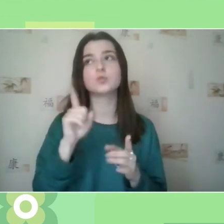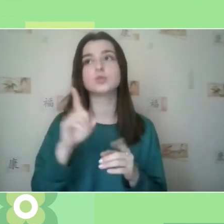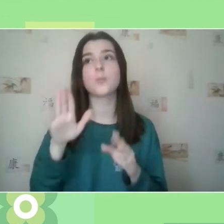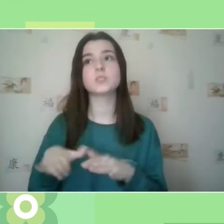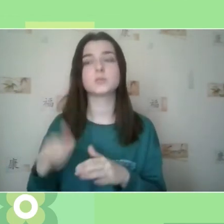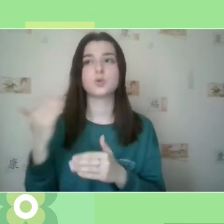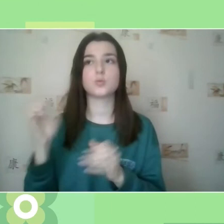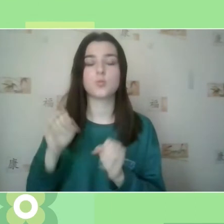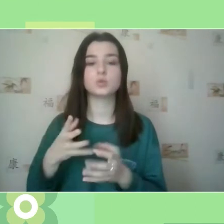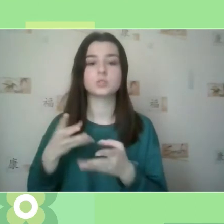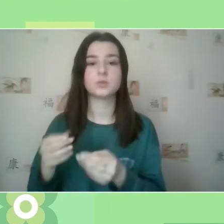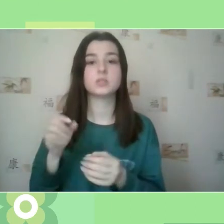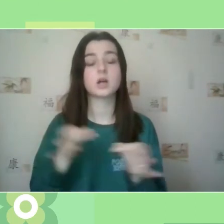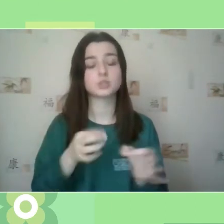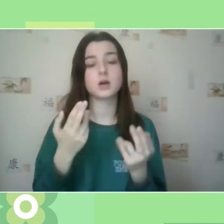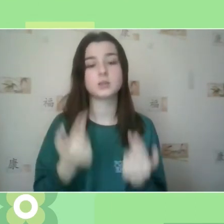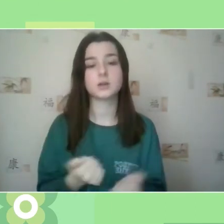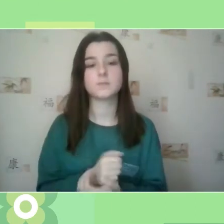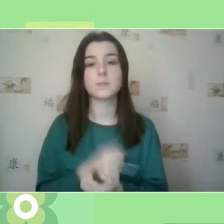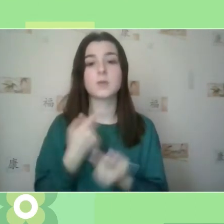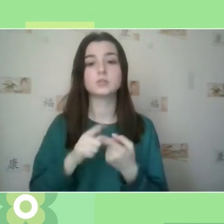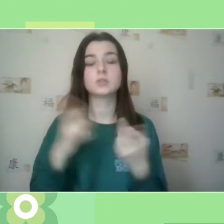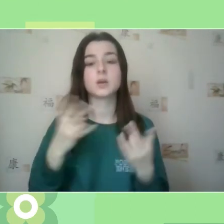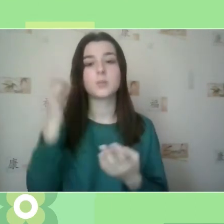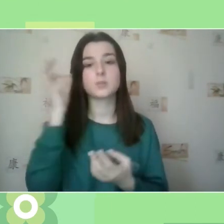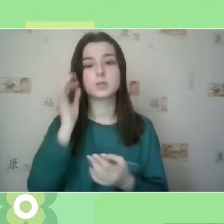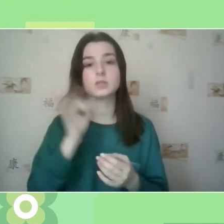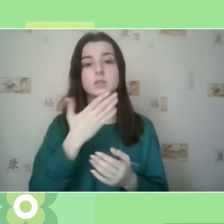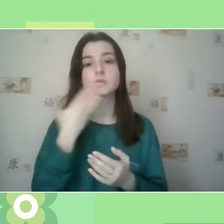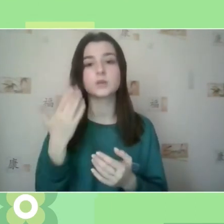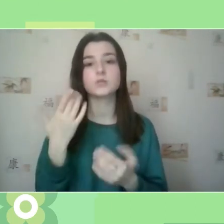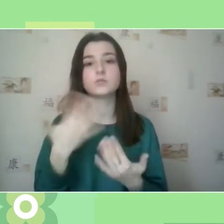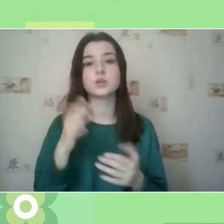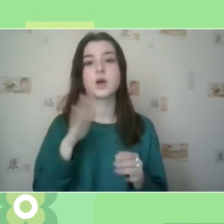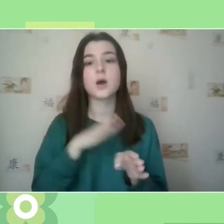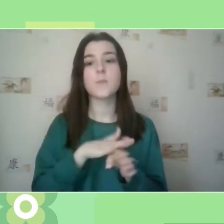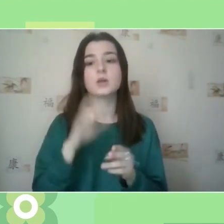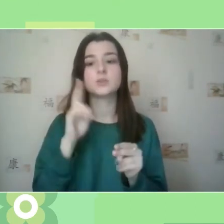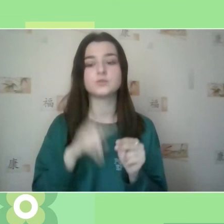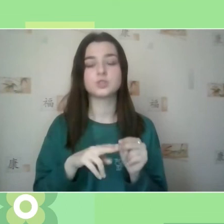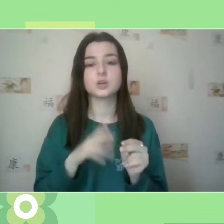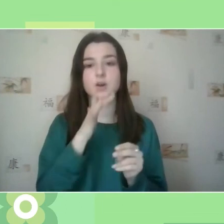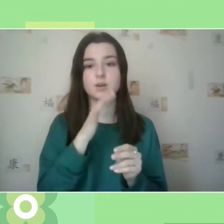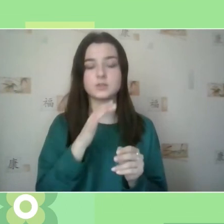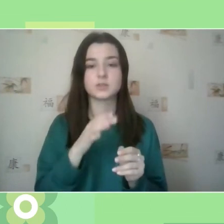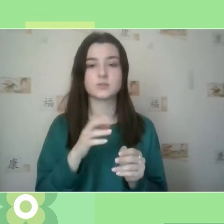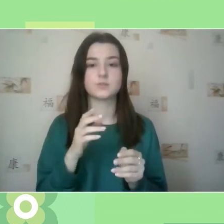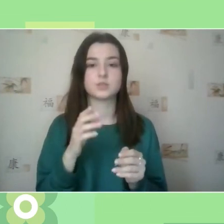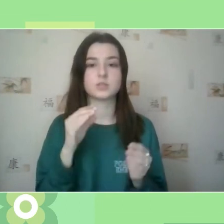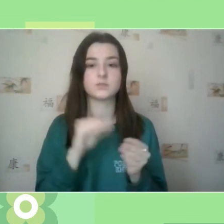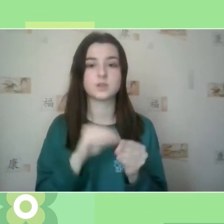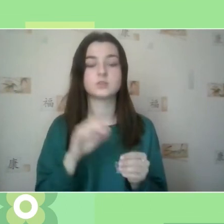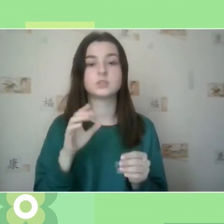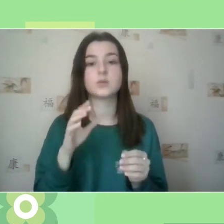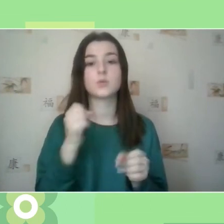– да. Тому про це варто пам'ятати. Ну і наостанок, я майже в час клалася, це про роботу з